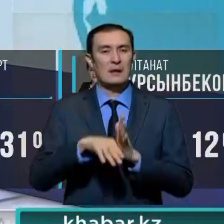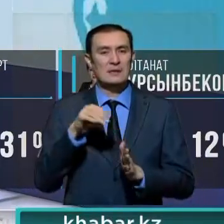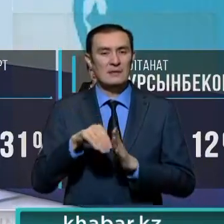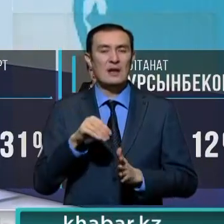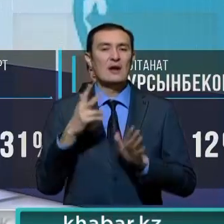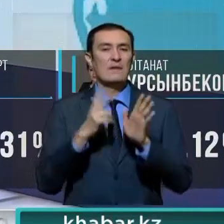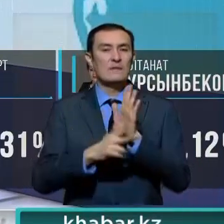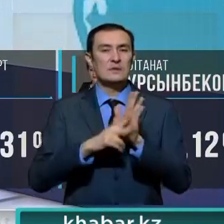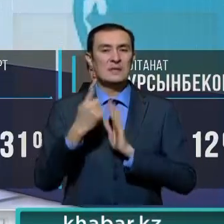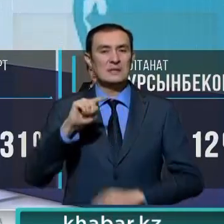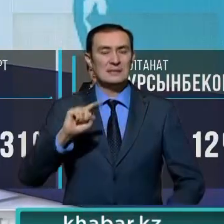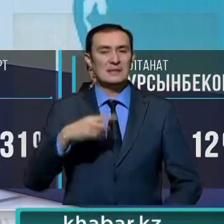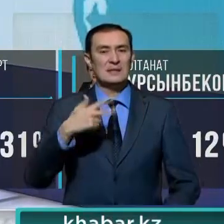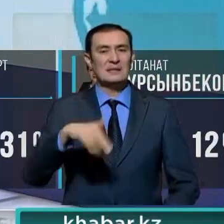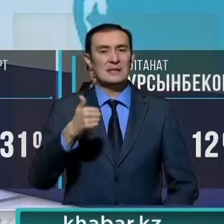проголосовали